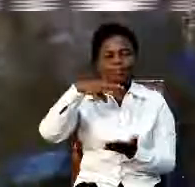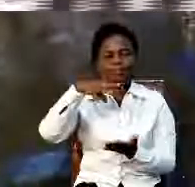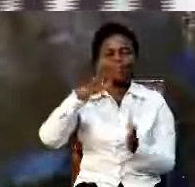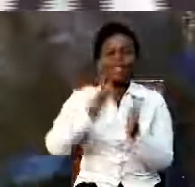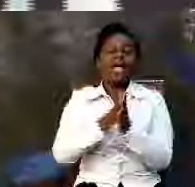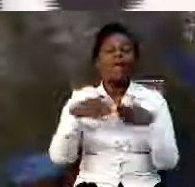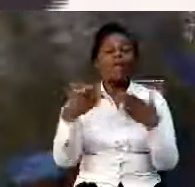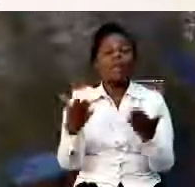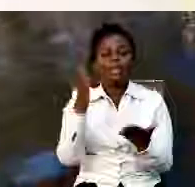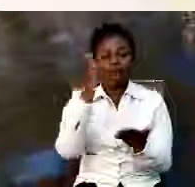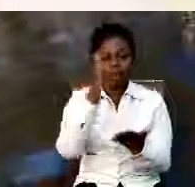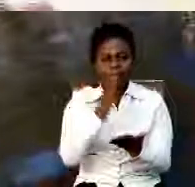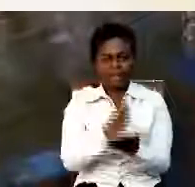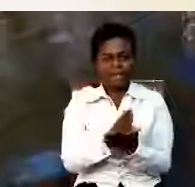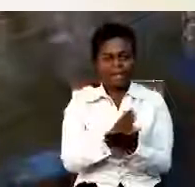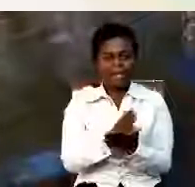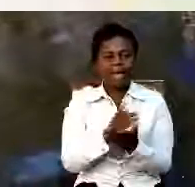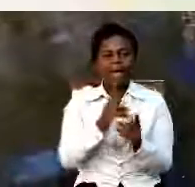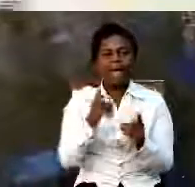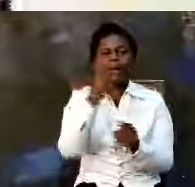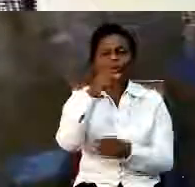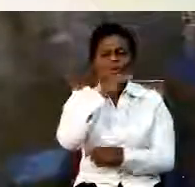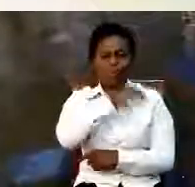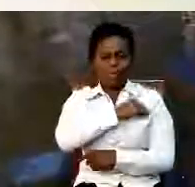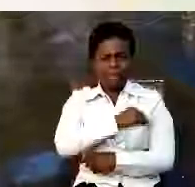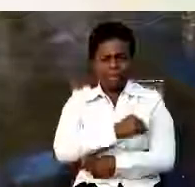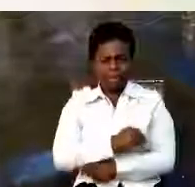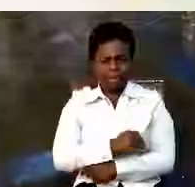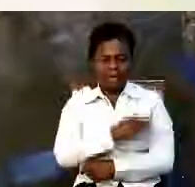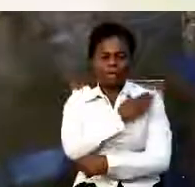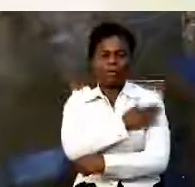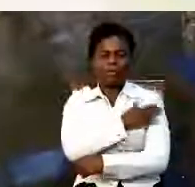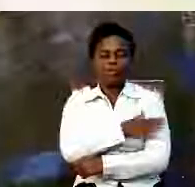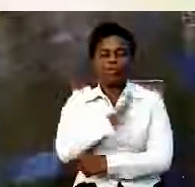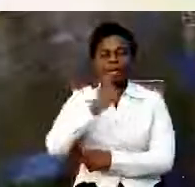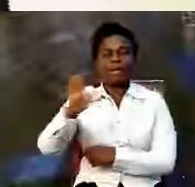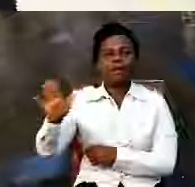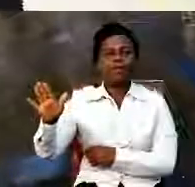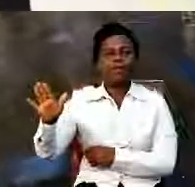Hawana uhakika kama umeridhika na huduma yao.